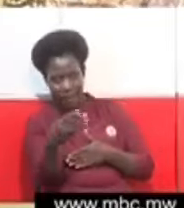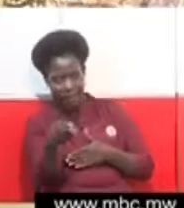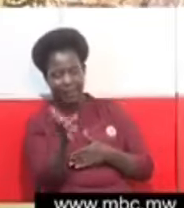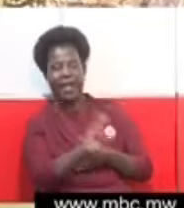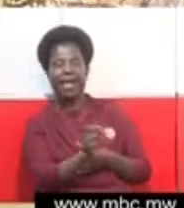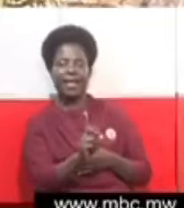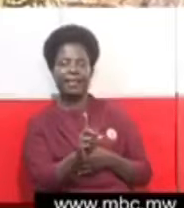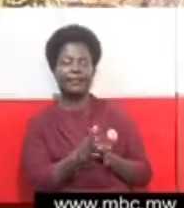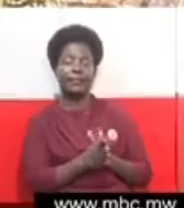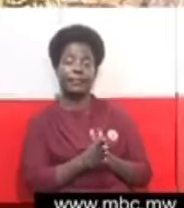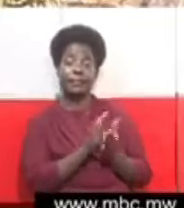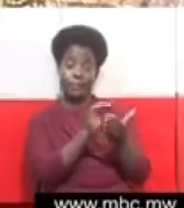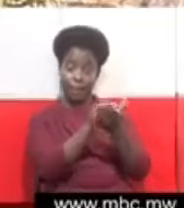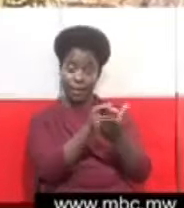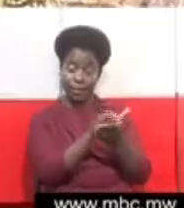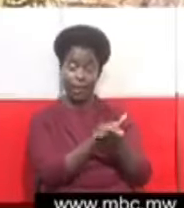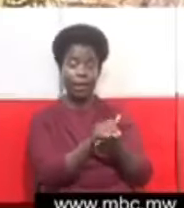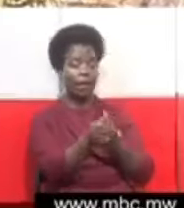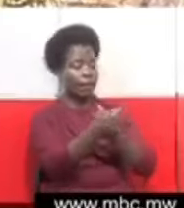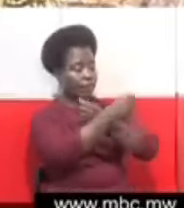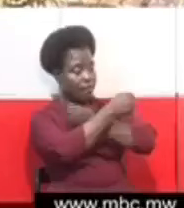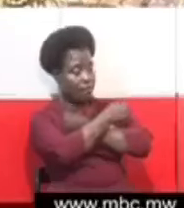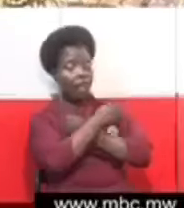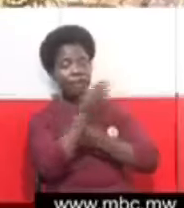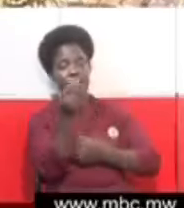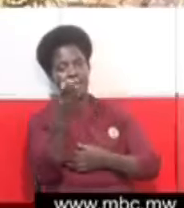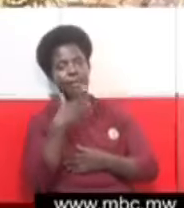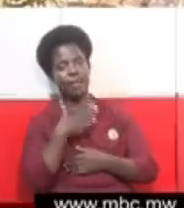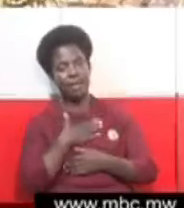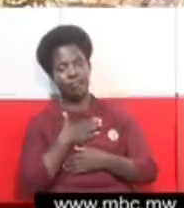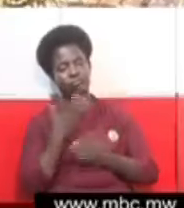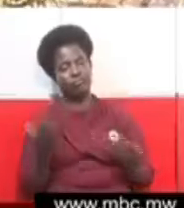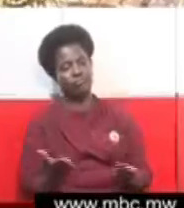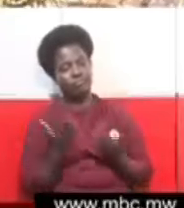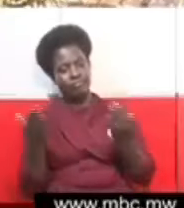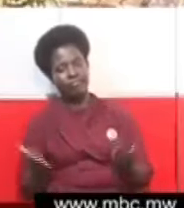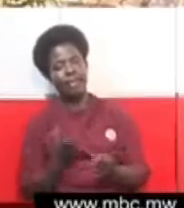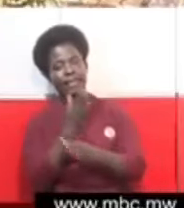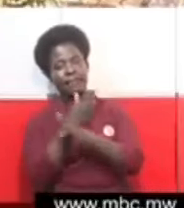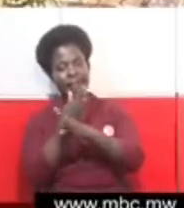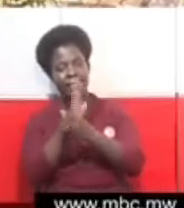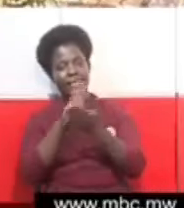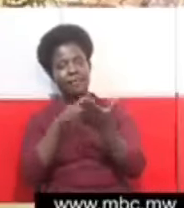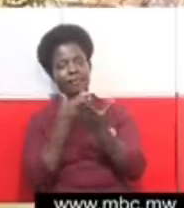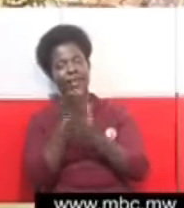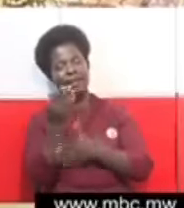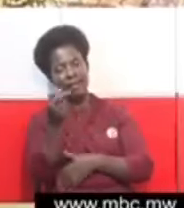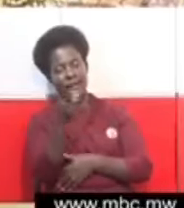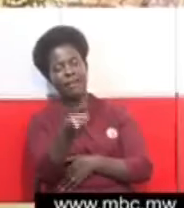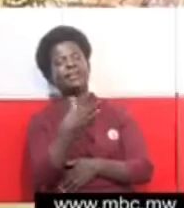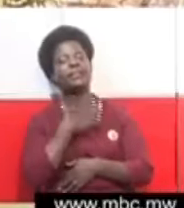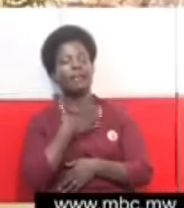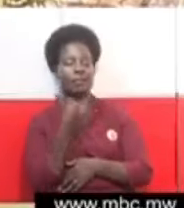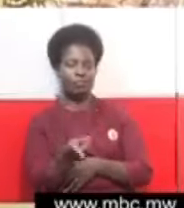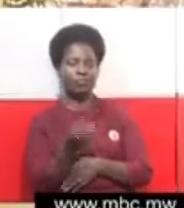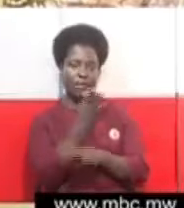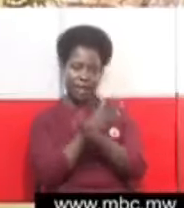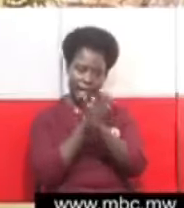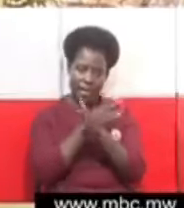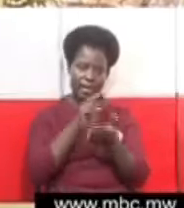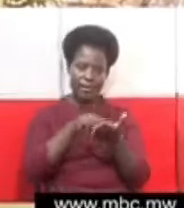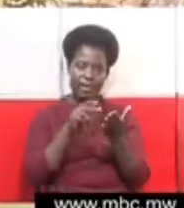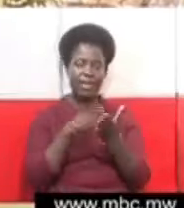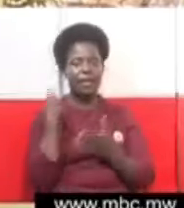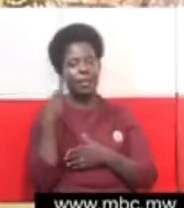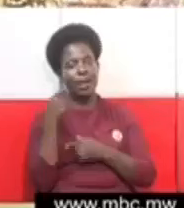tienti konde ndrama yatu tisamalire titeteze chifoti ndi yatu tikaiteteza Malawi yapita